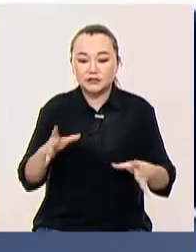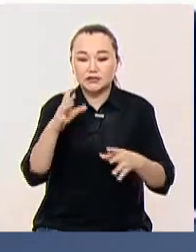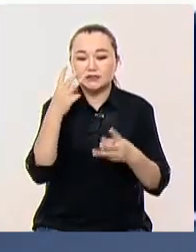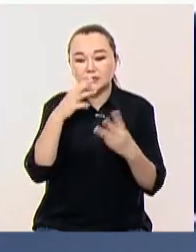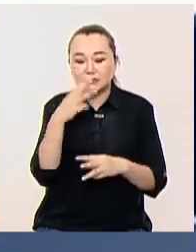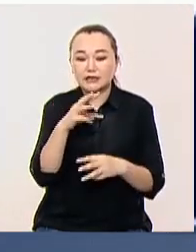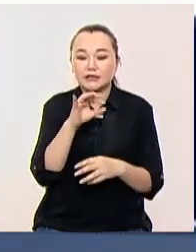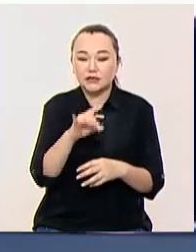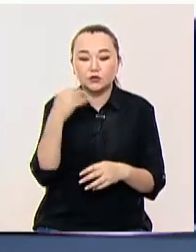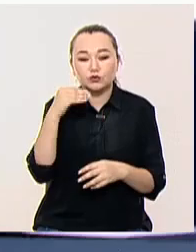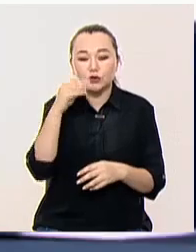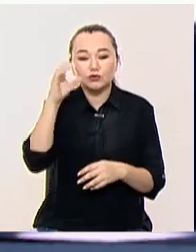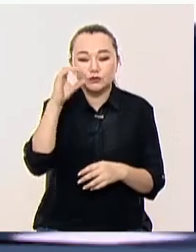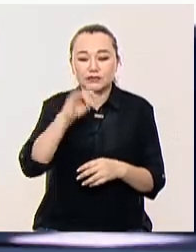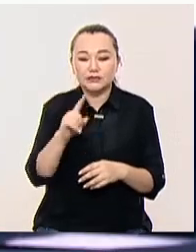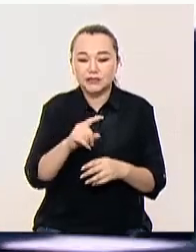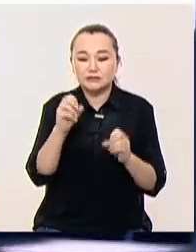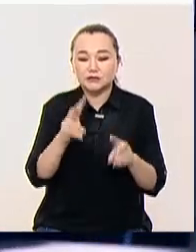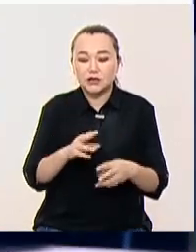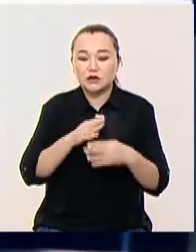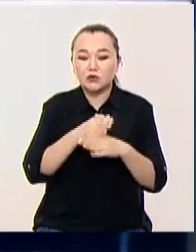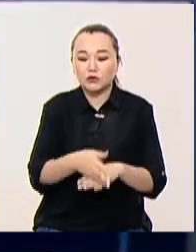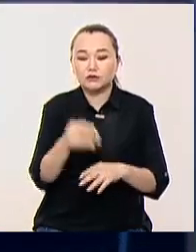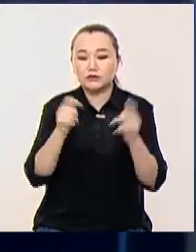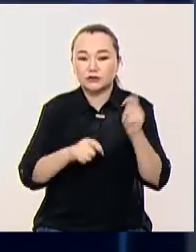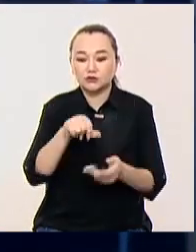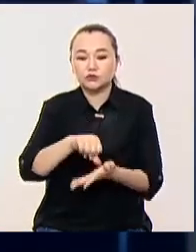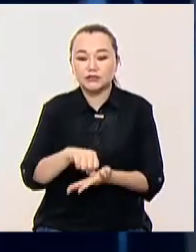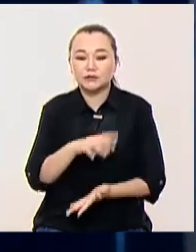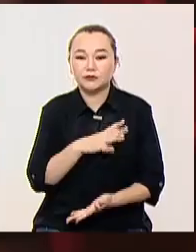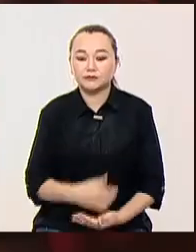және Түркия мен Өзбекстаннан арнайы келген қонақтар қатысты.